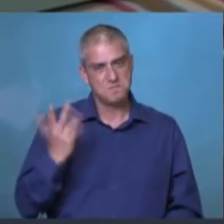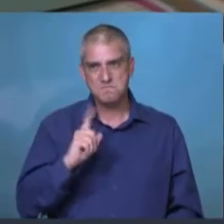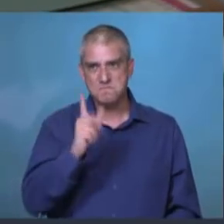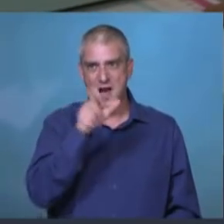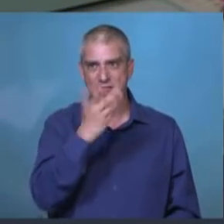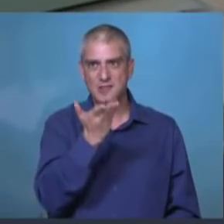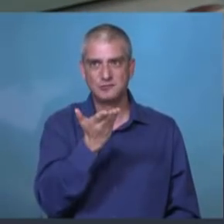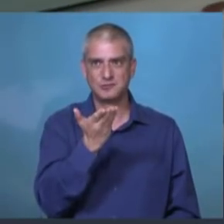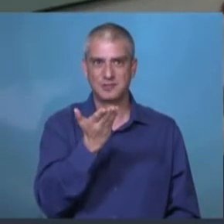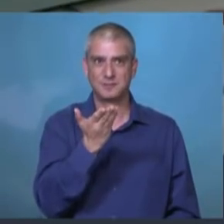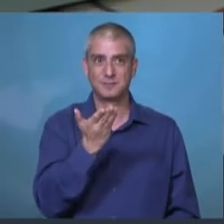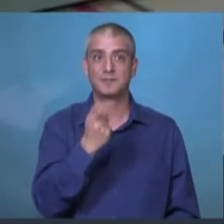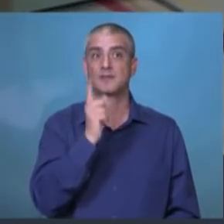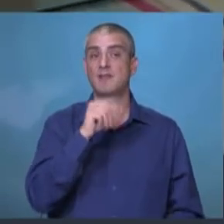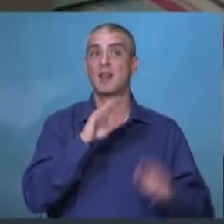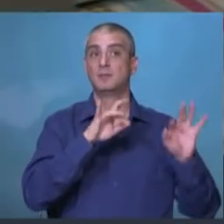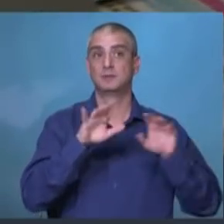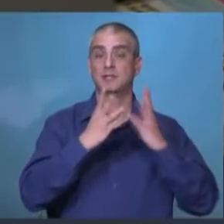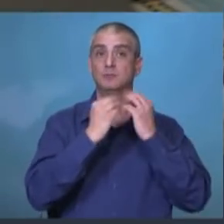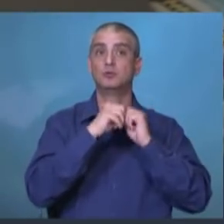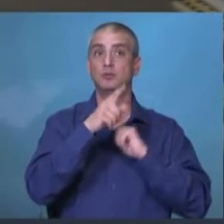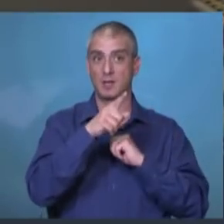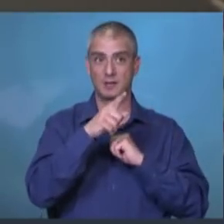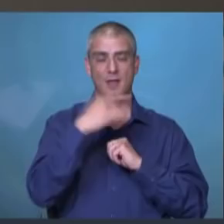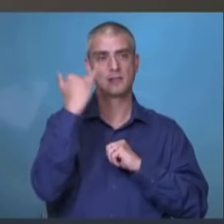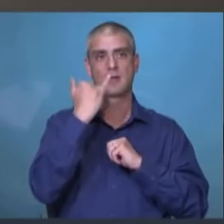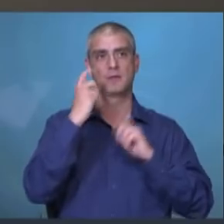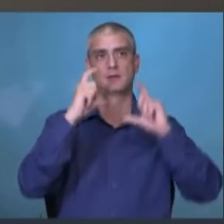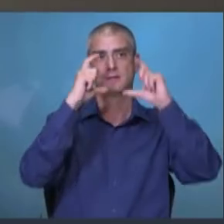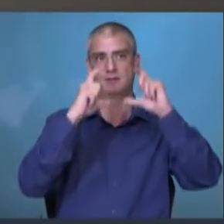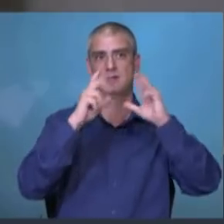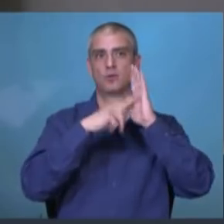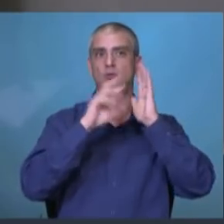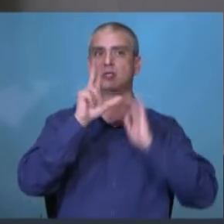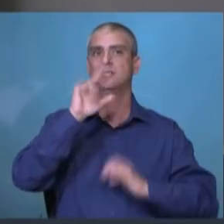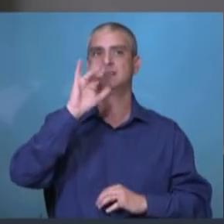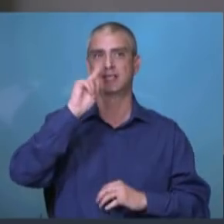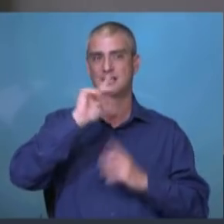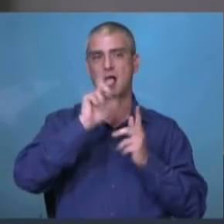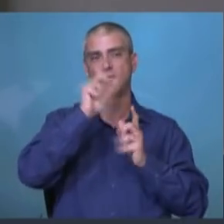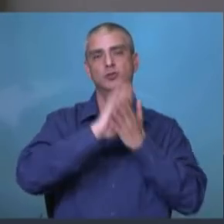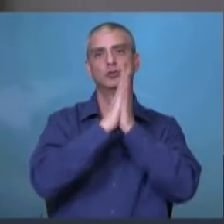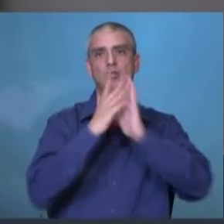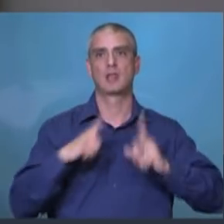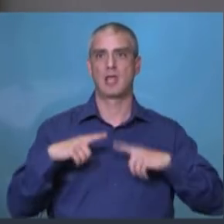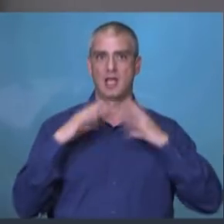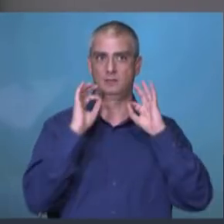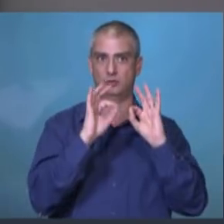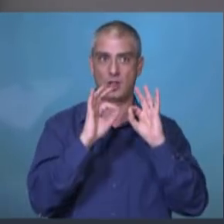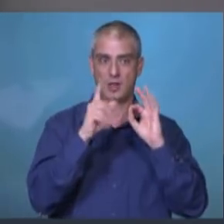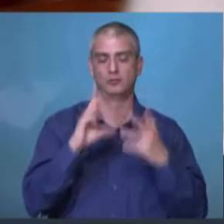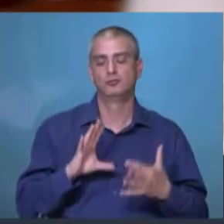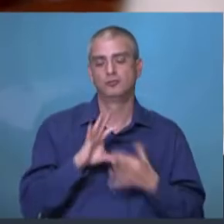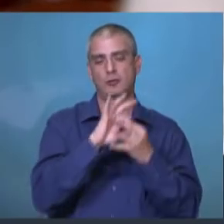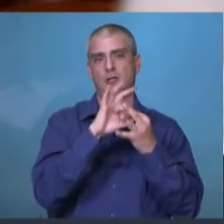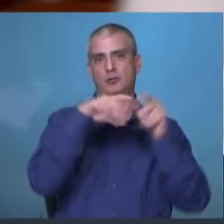guys? ומעל הפסנתר המשפחתי תמיד עומדת התמונה של ציקי, האיש ששינה את חייה, שקשר אותה